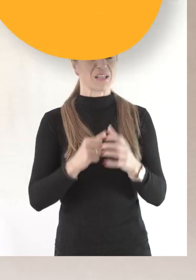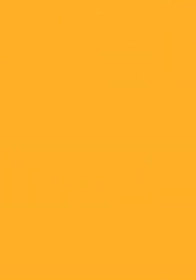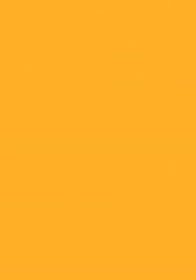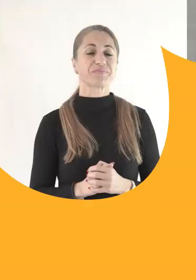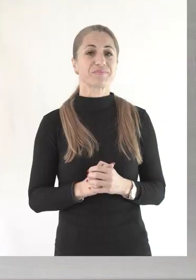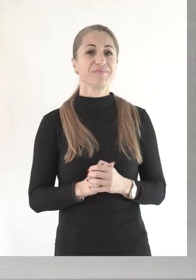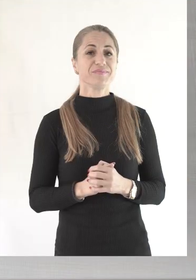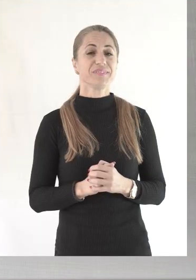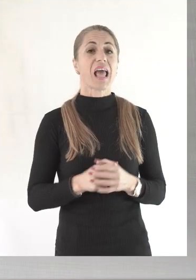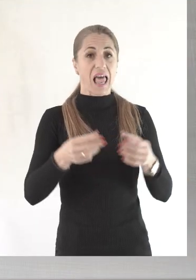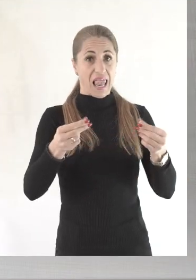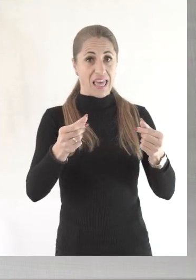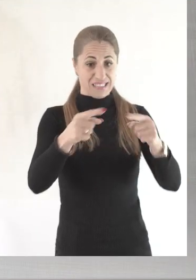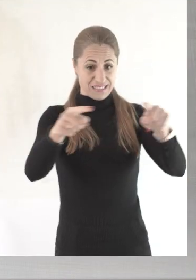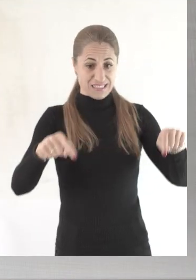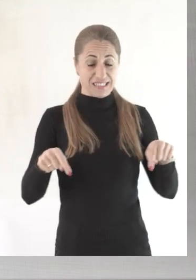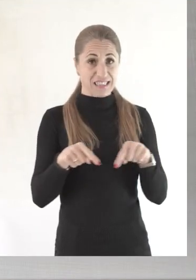се: лист,